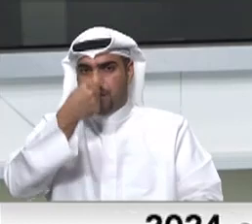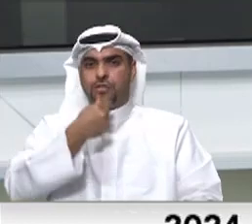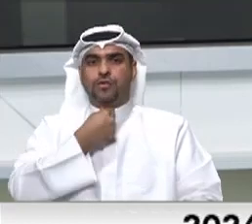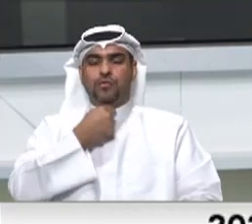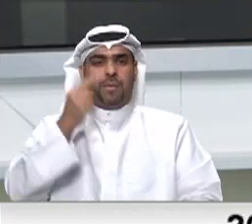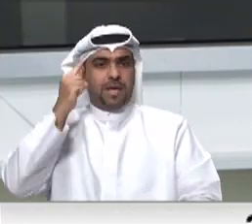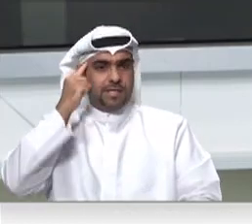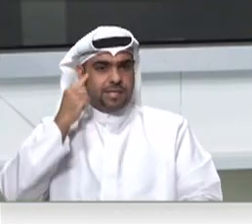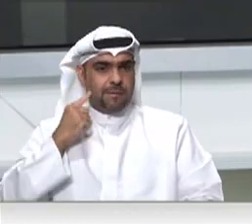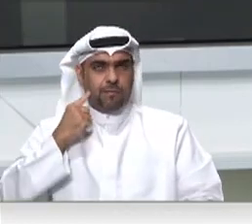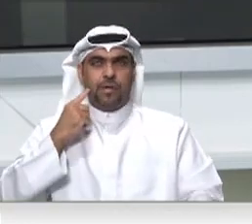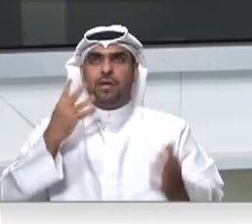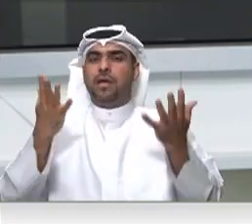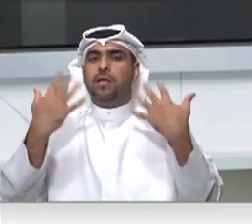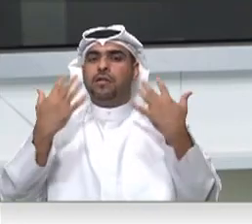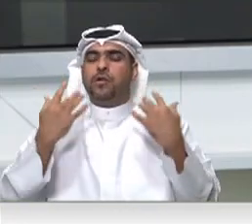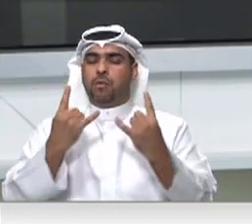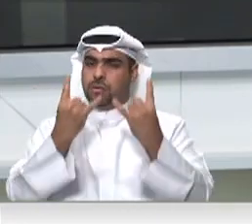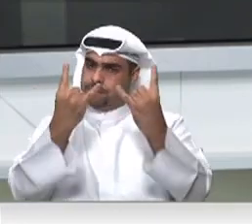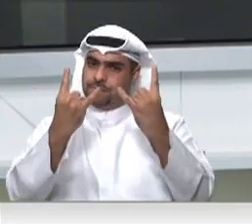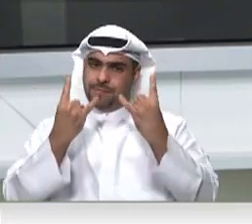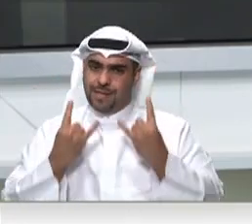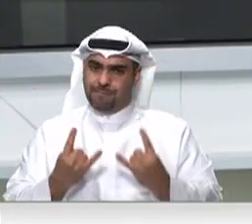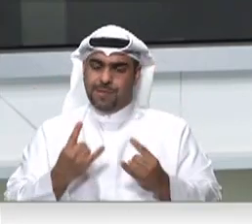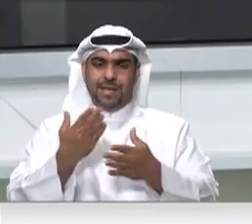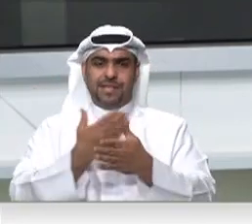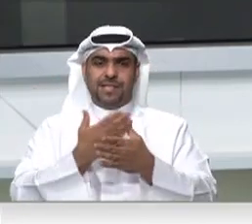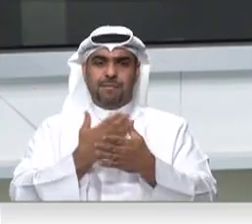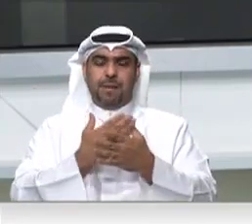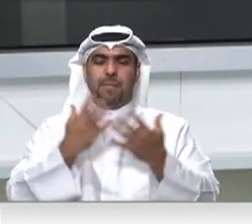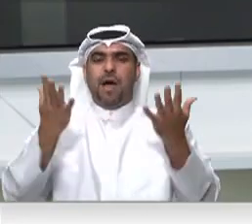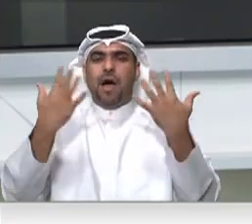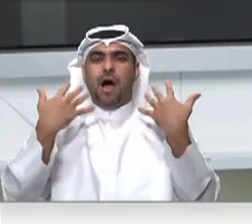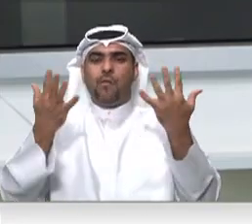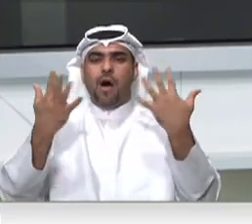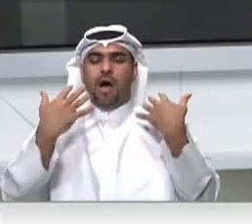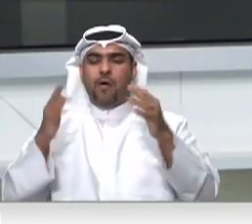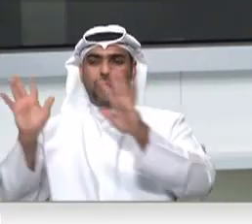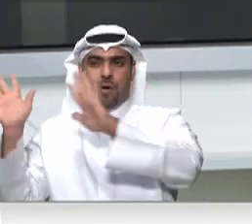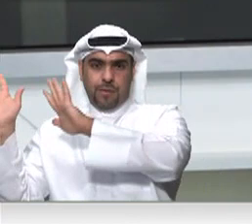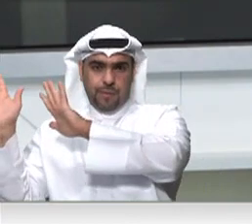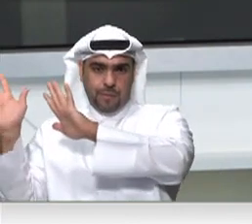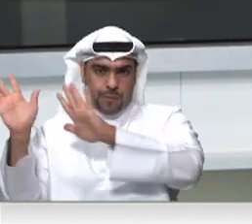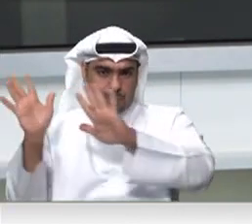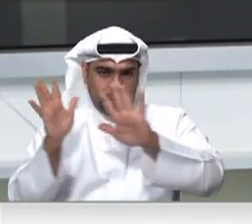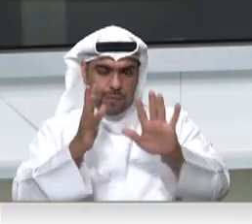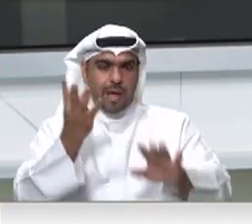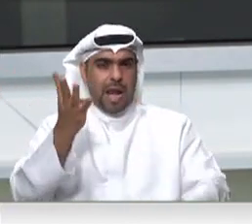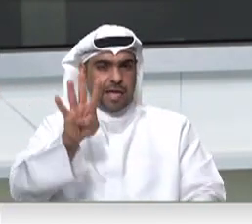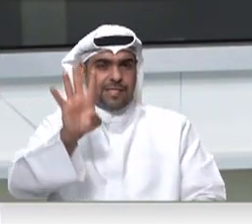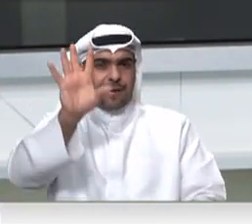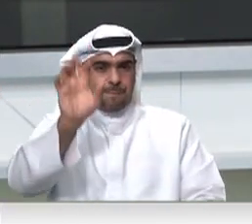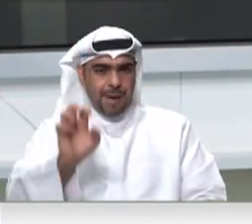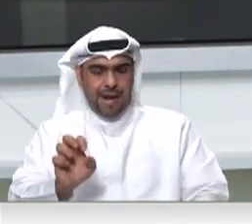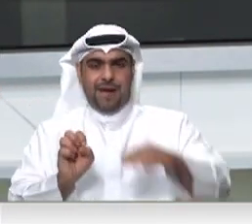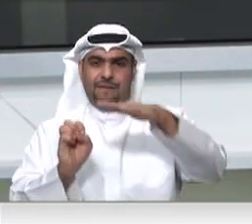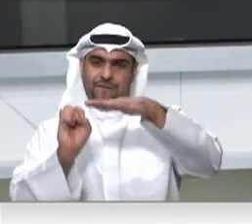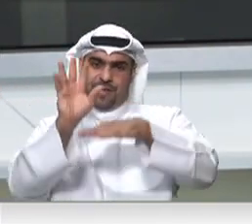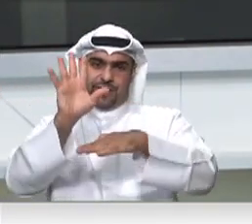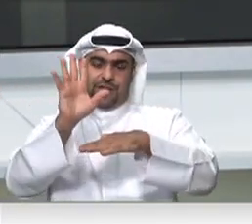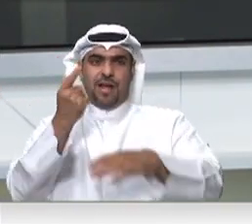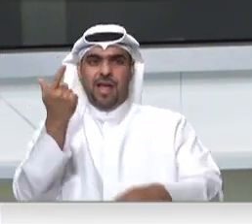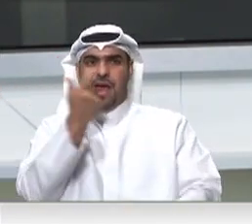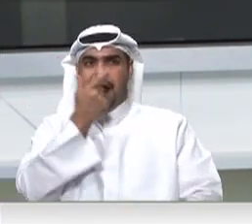لطيفه بفعل استمرار الرياح الشماليه الغربيه اللي راح تكون خفيفه الى معتدله السرعه سما صافيه بشكل عام وخاليه من